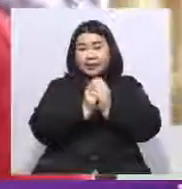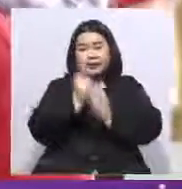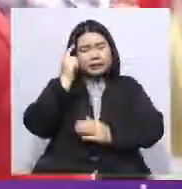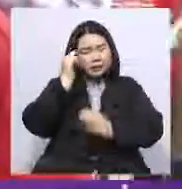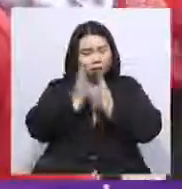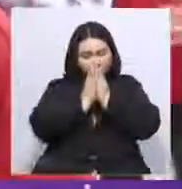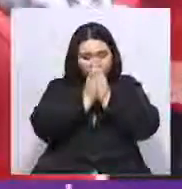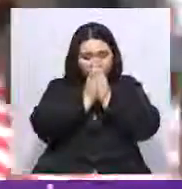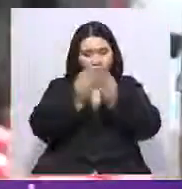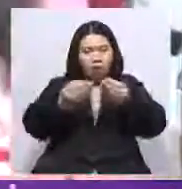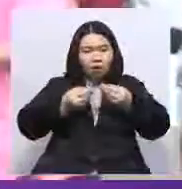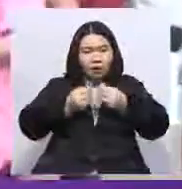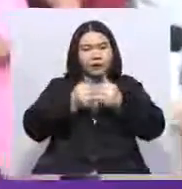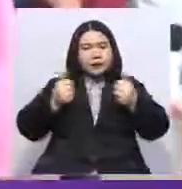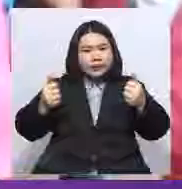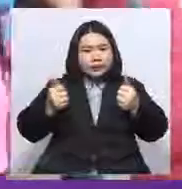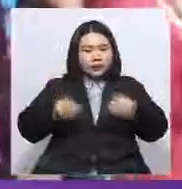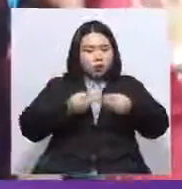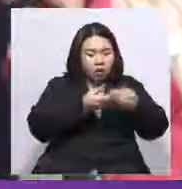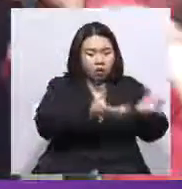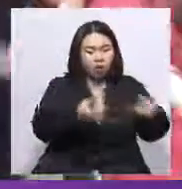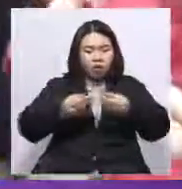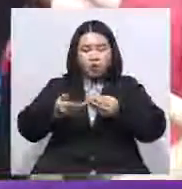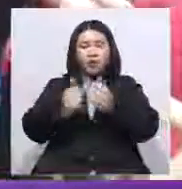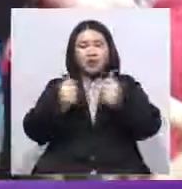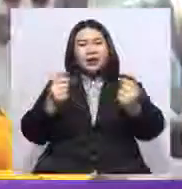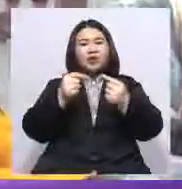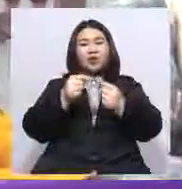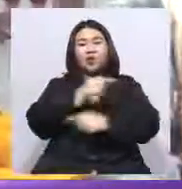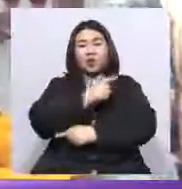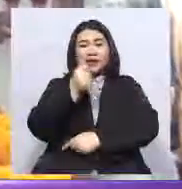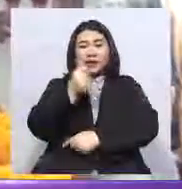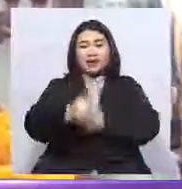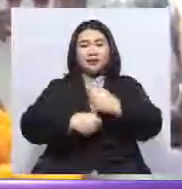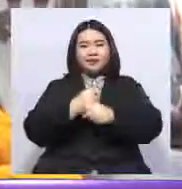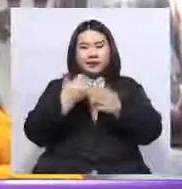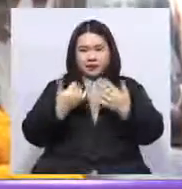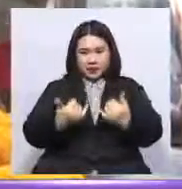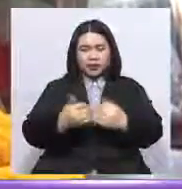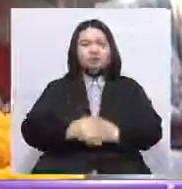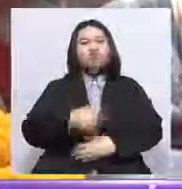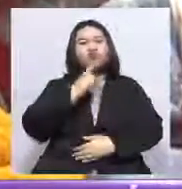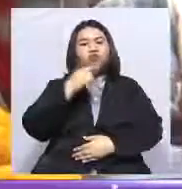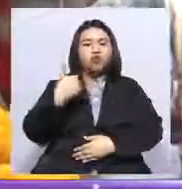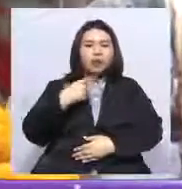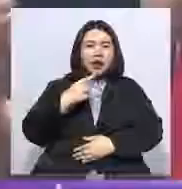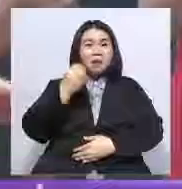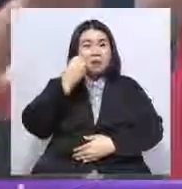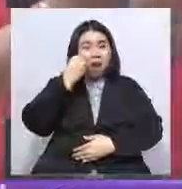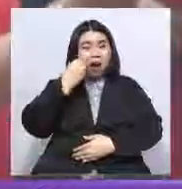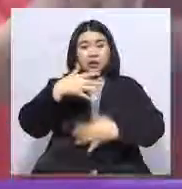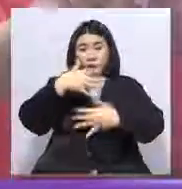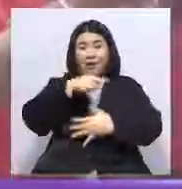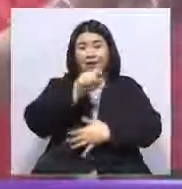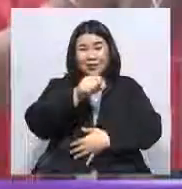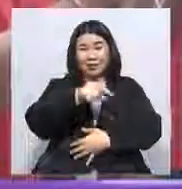สิ่งศักดิ์สิทธิ์และก็อวยพรให้แก่กันค่ะเพื่อรับสิ่งดีในวันมงคลปีนี้นะคะซึ่งแม้ว่าหลายคนบ้านจะอยู่ในย่านเยาวราช